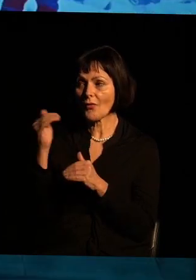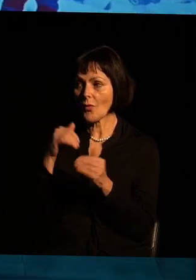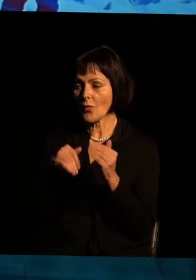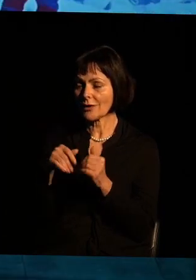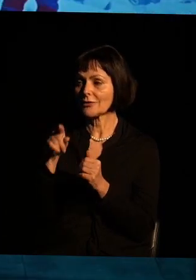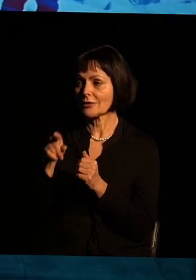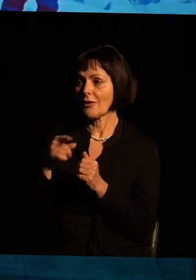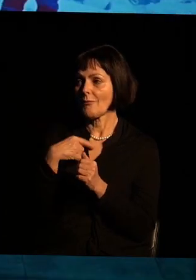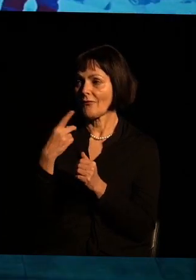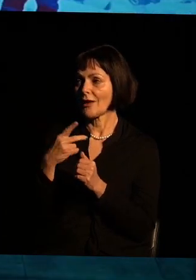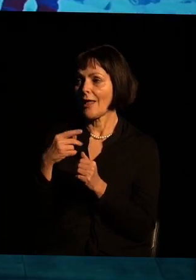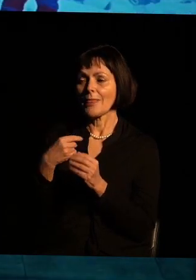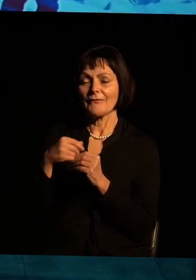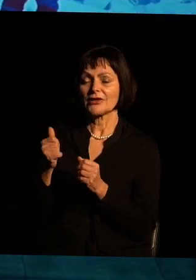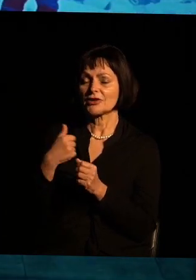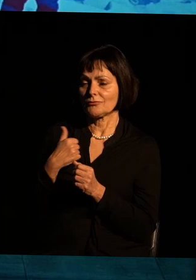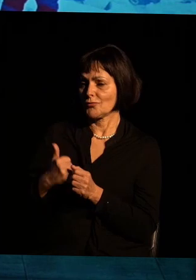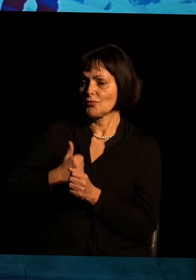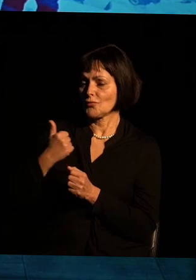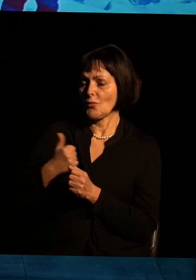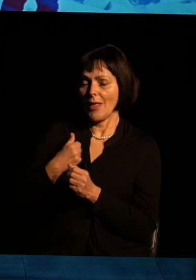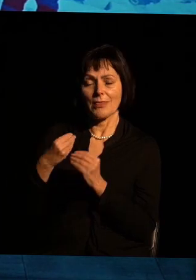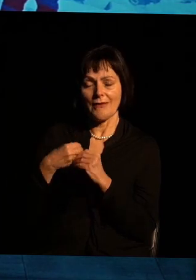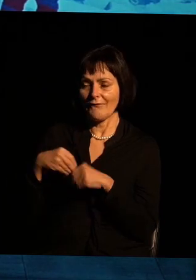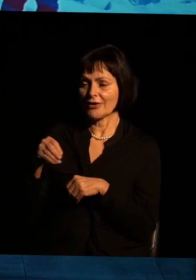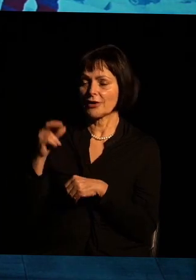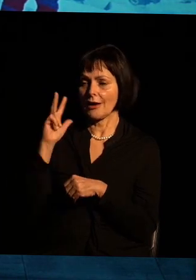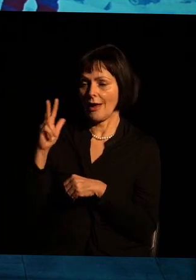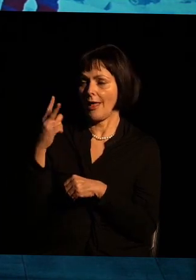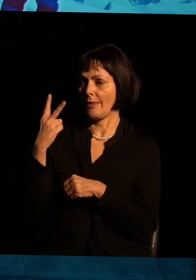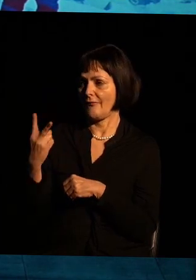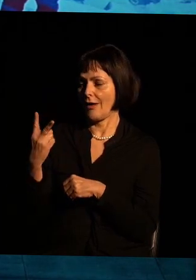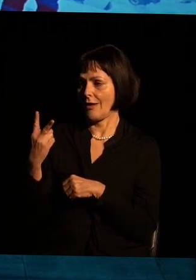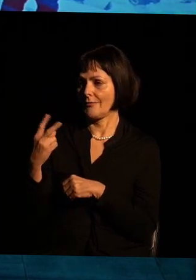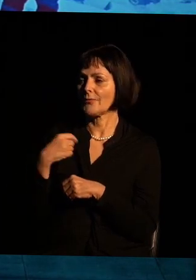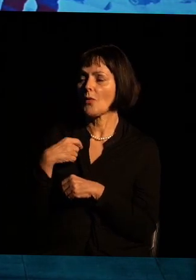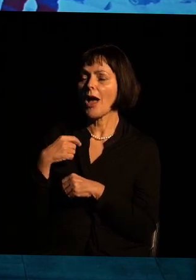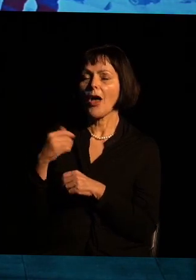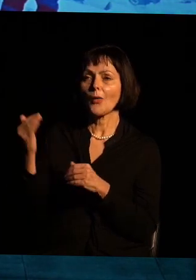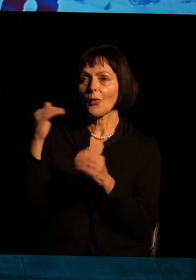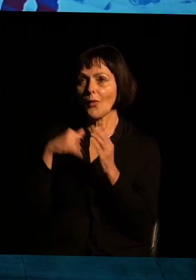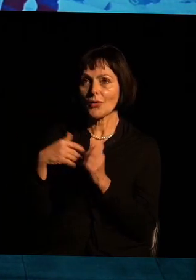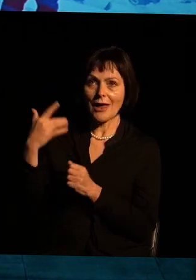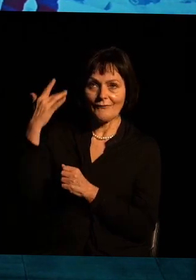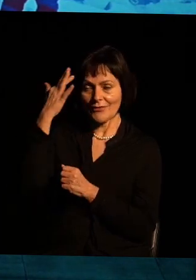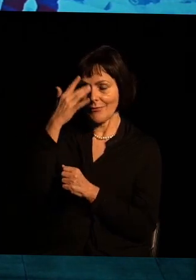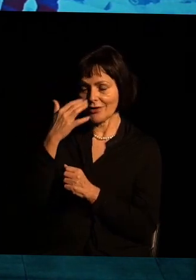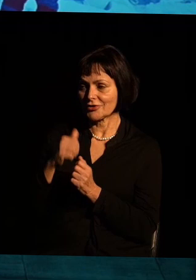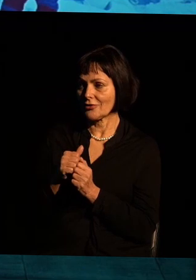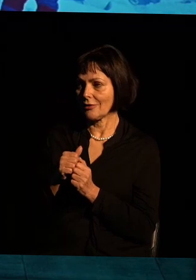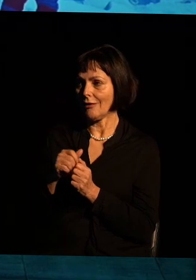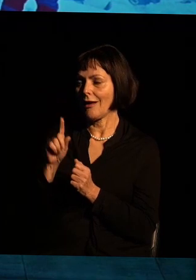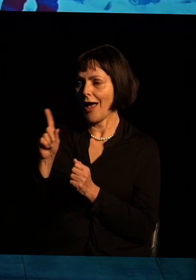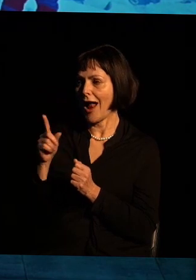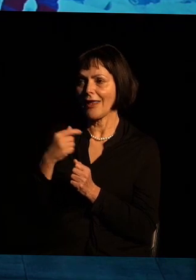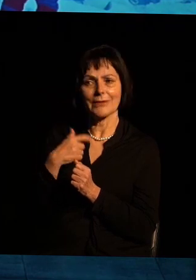najwyższych, to wymieniam, że największą satysfakcję mi sprawiło K2, bo to wtedy taka góra wymarzona, wyśniona, no